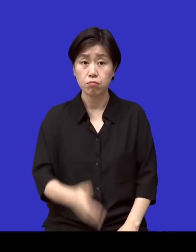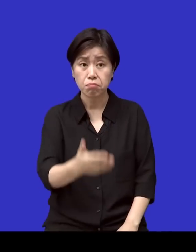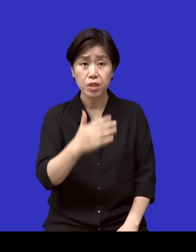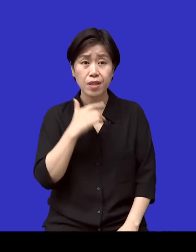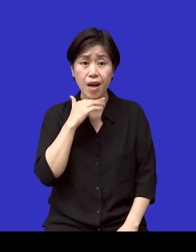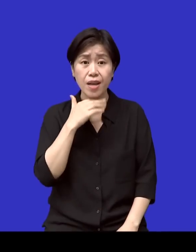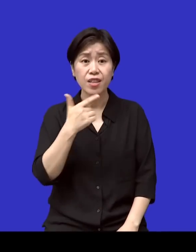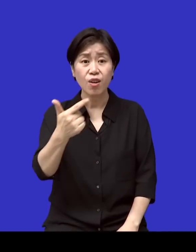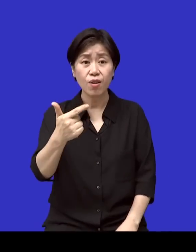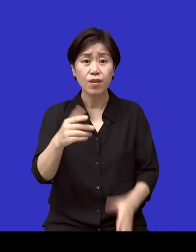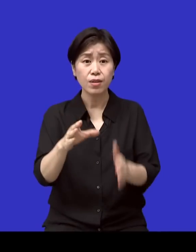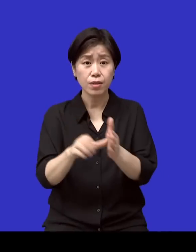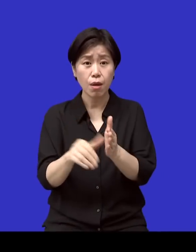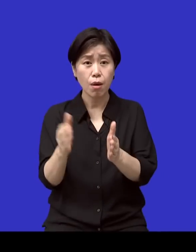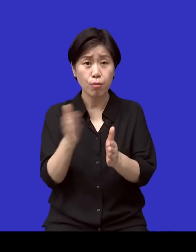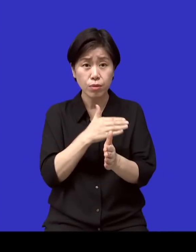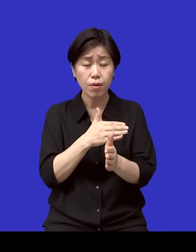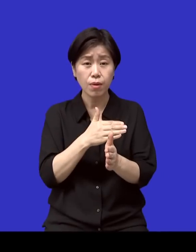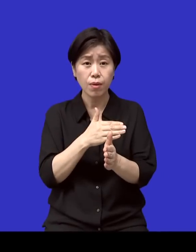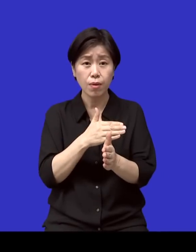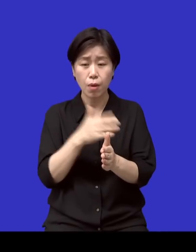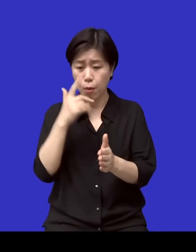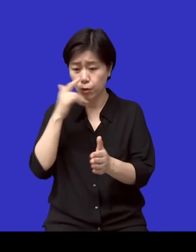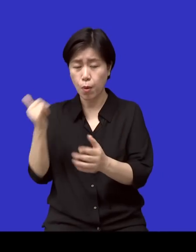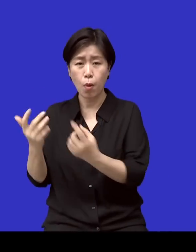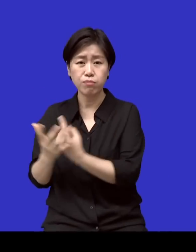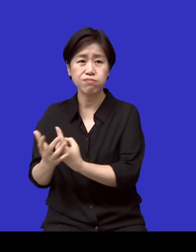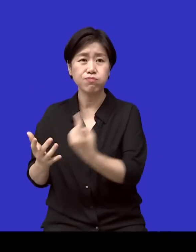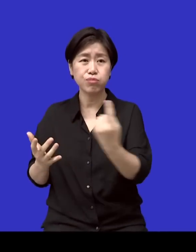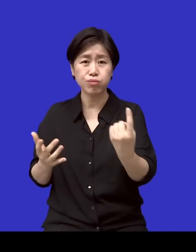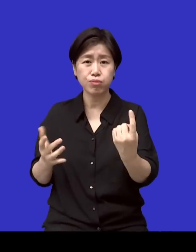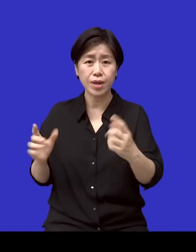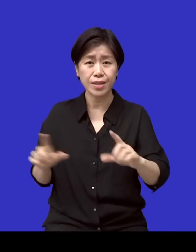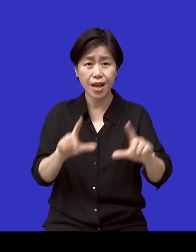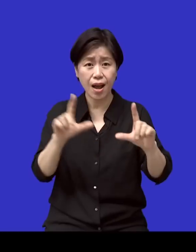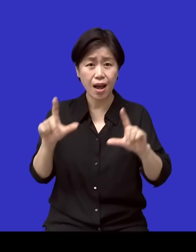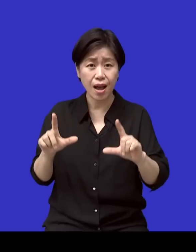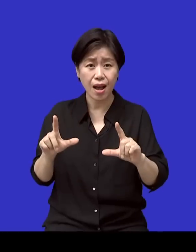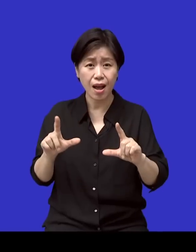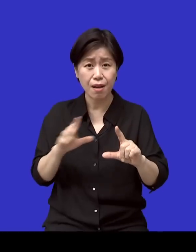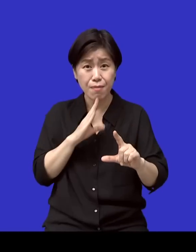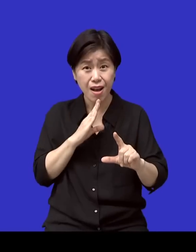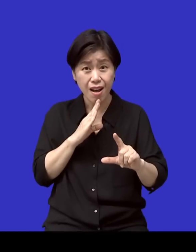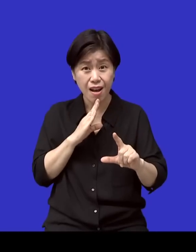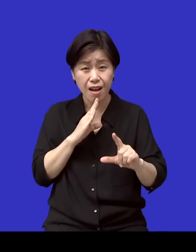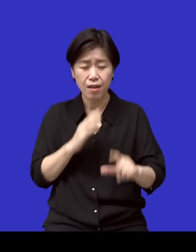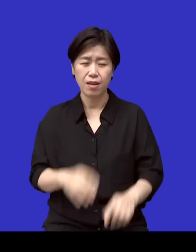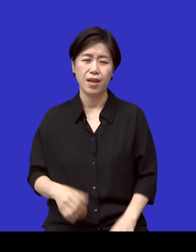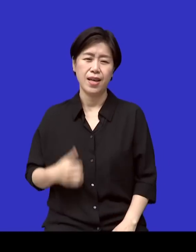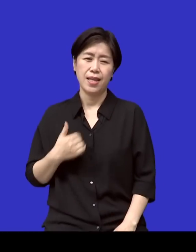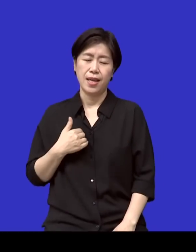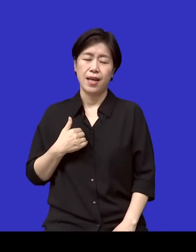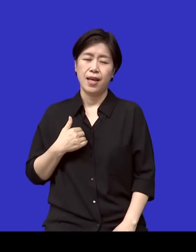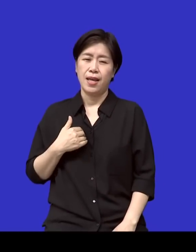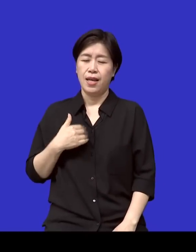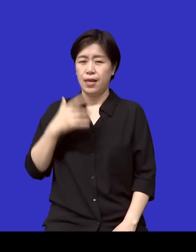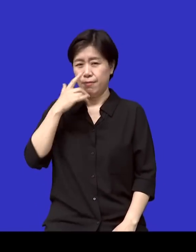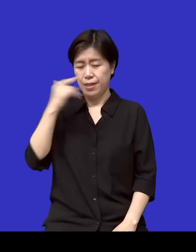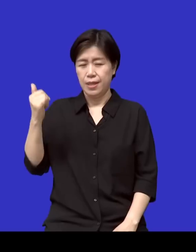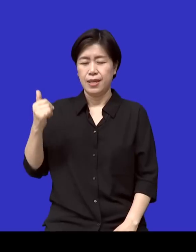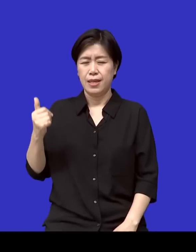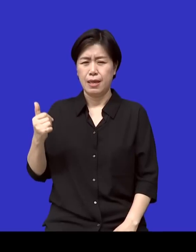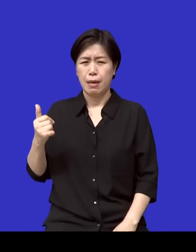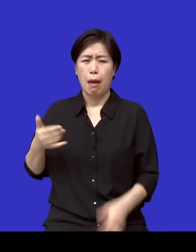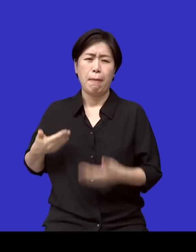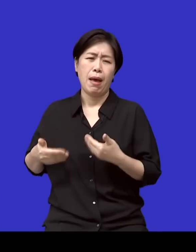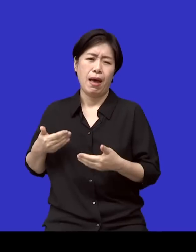좋아서 부모님하고 떨어져 살았다는 이야기는 어떤 이야기예요? 그거는 이제 부모님이 맞벌이를 하셨는데 사실 예. 저를 잘 못